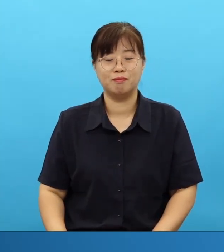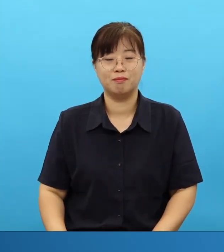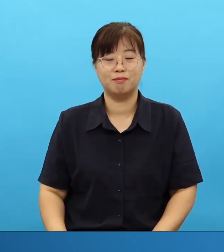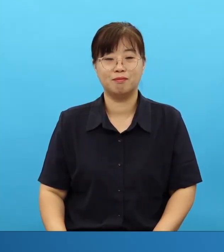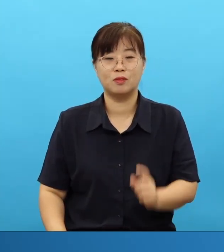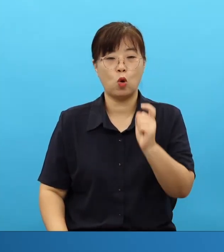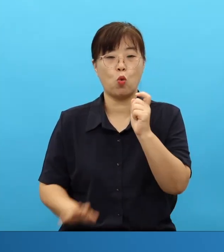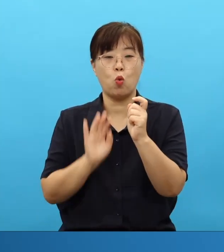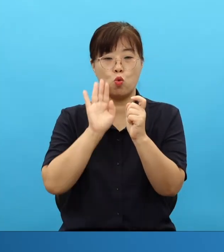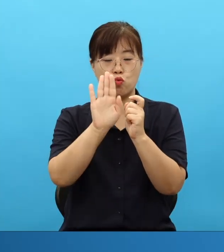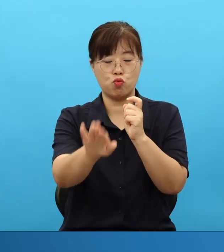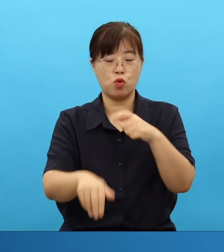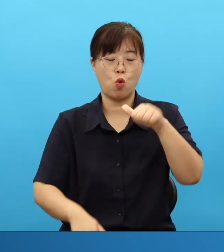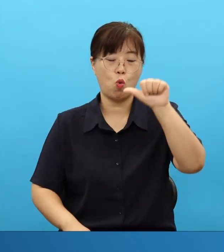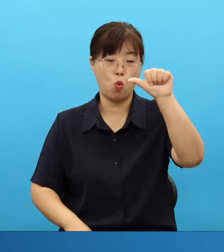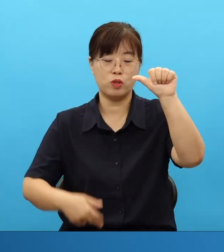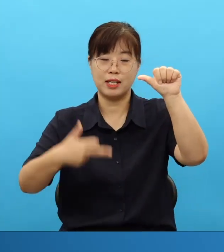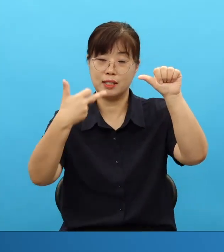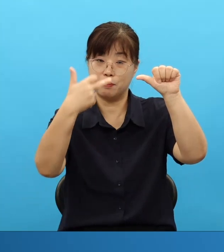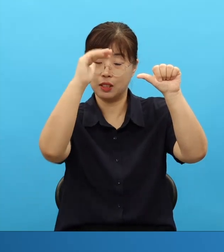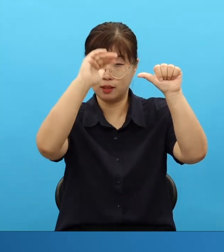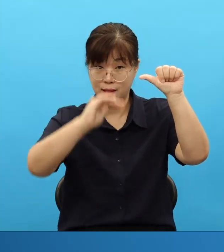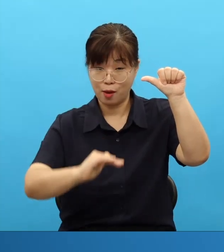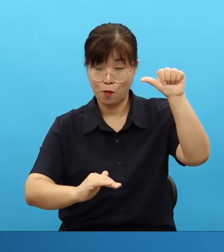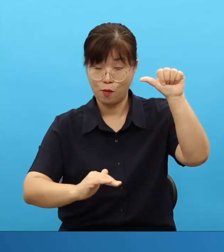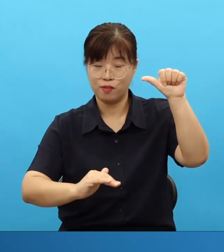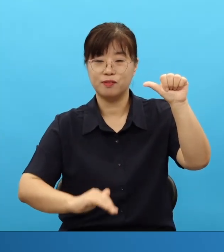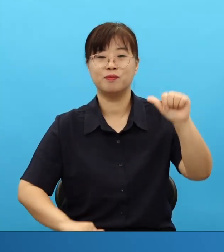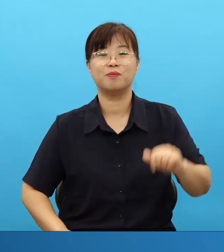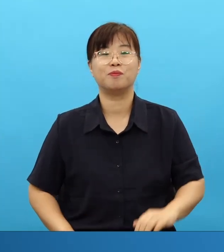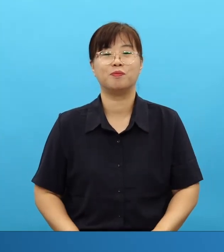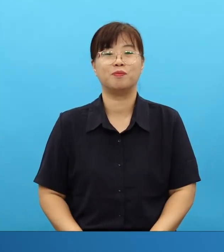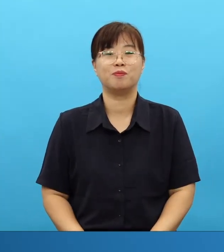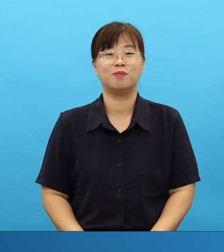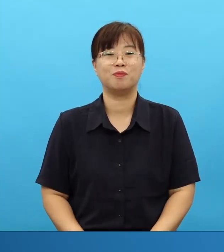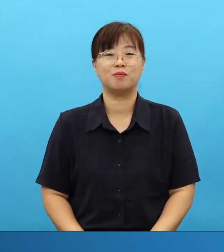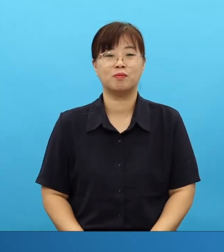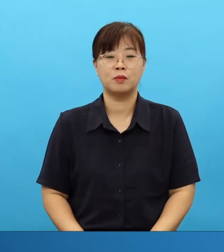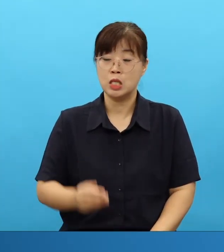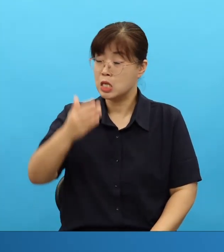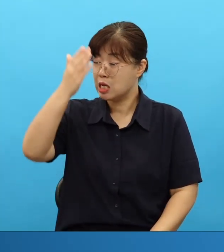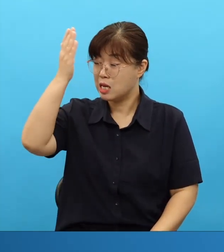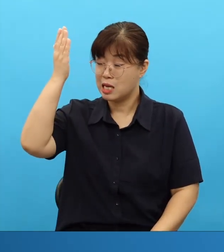거냐 5장 17절에 이은지